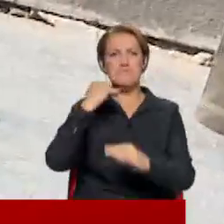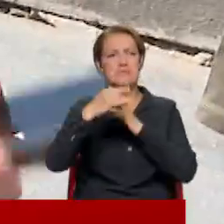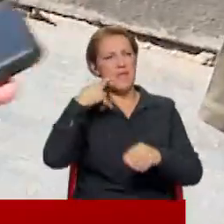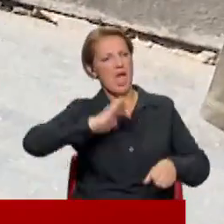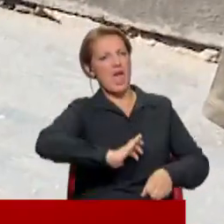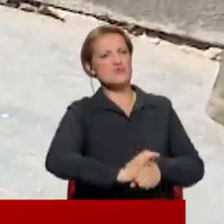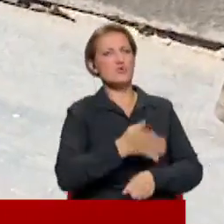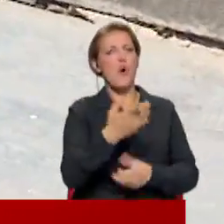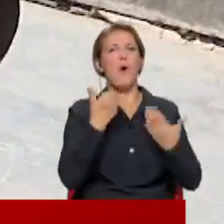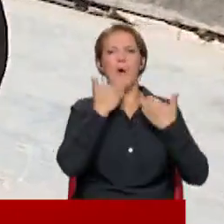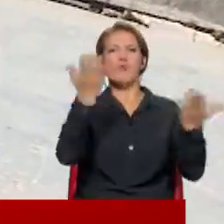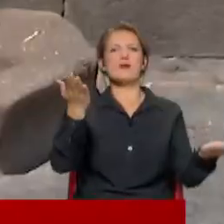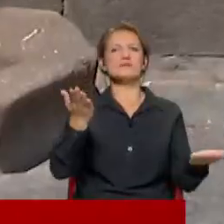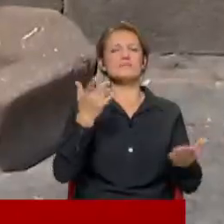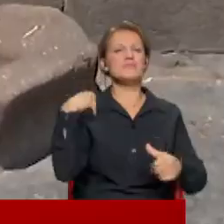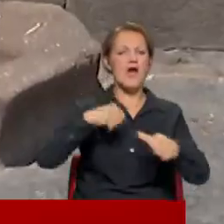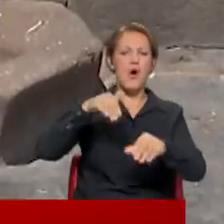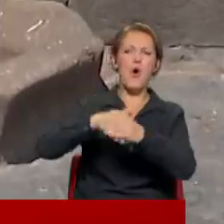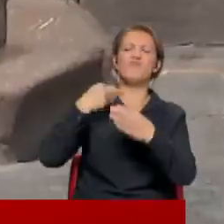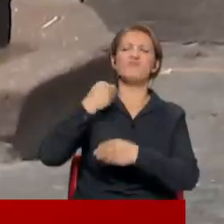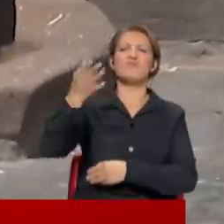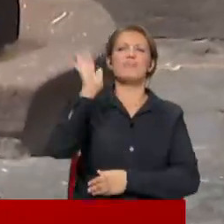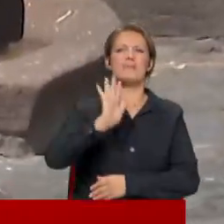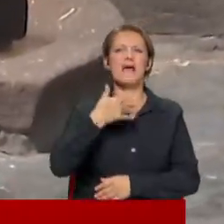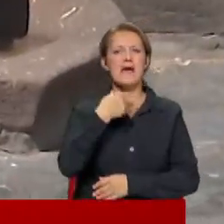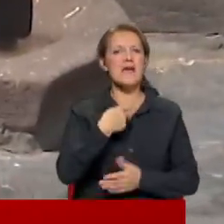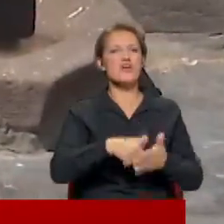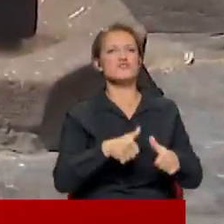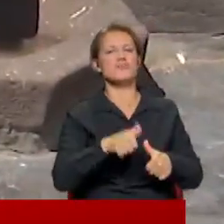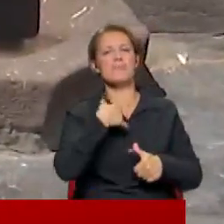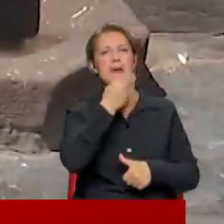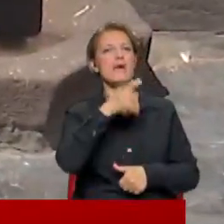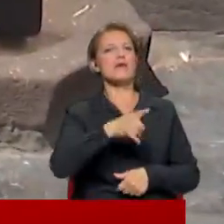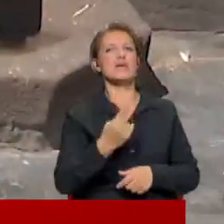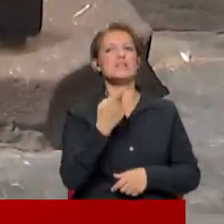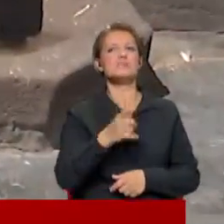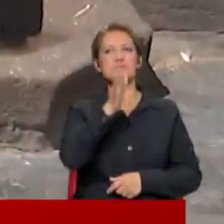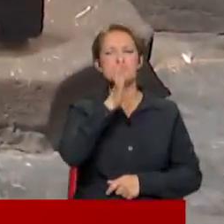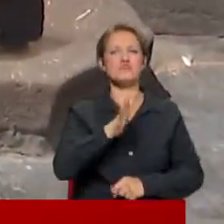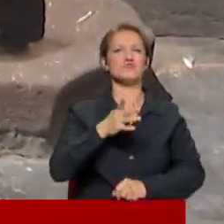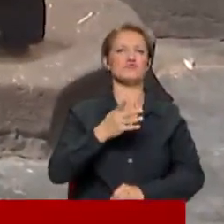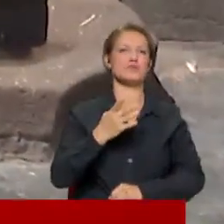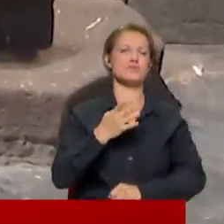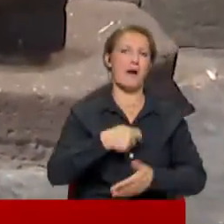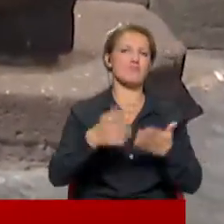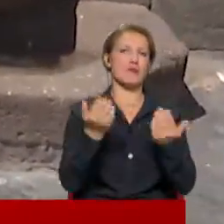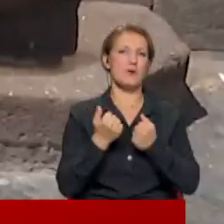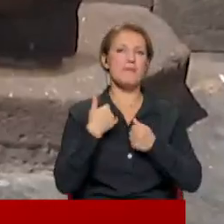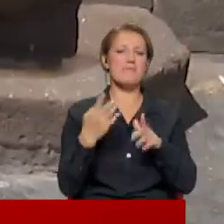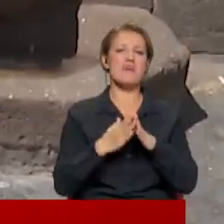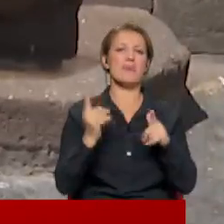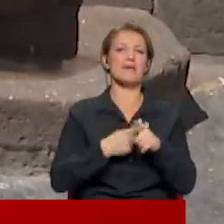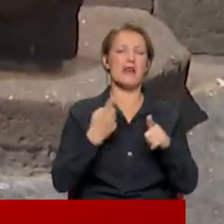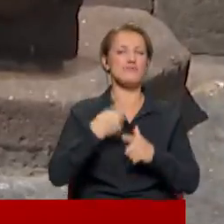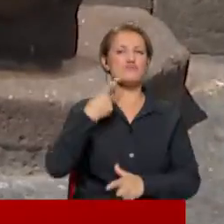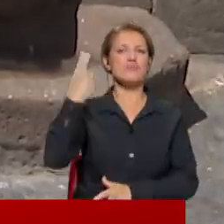eziyor. Olmaz. Bir daha da oy alamaz. Benim eşim emekli. 7500 maaş alıyor. Ve evim kira. Lütfen